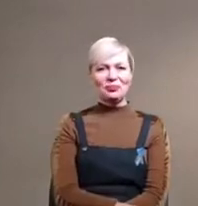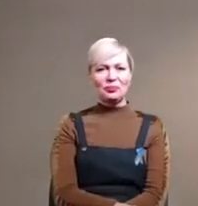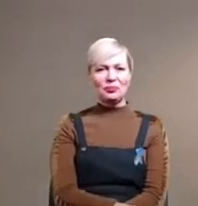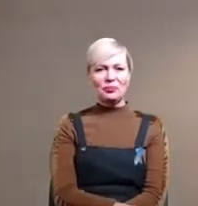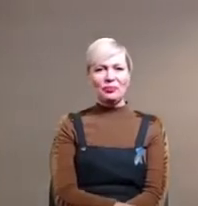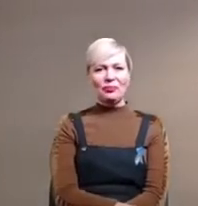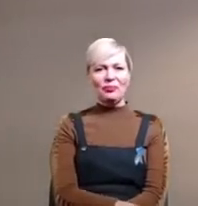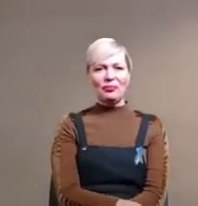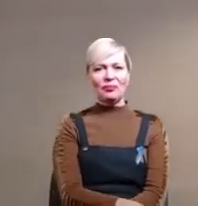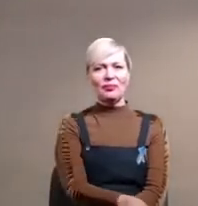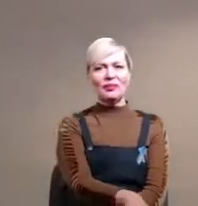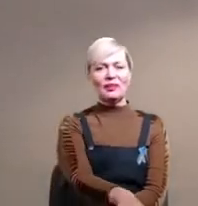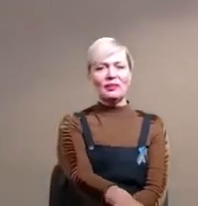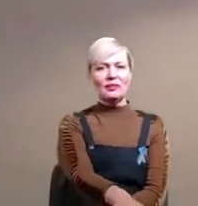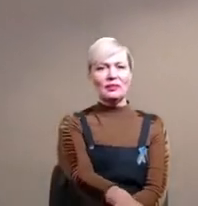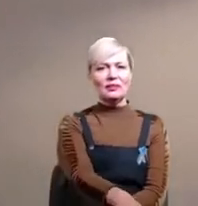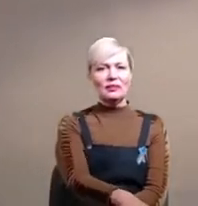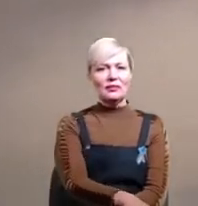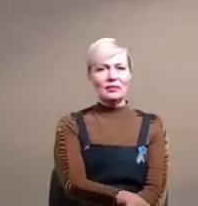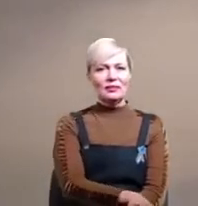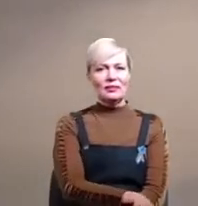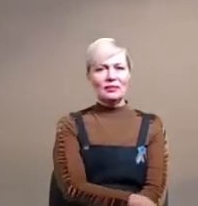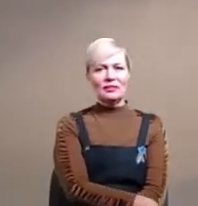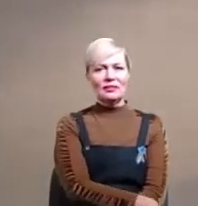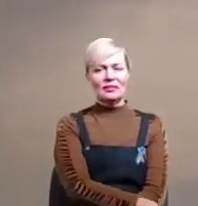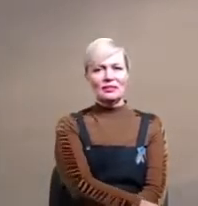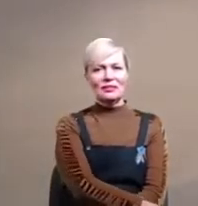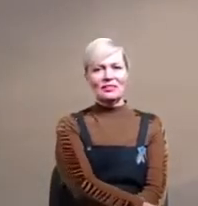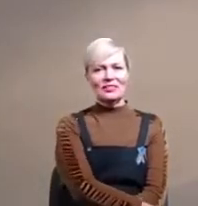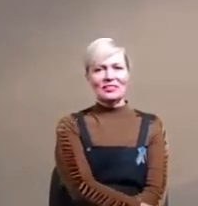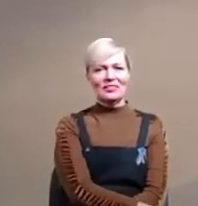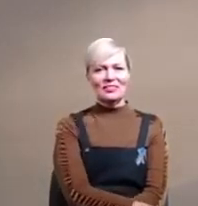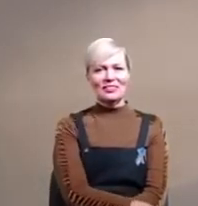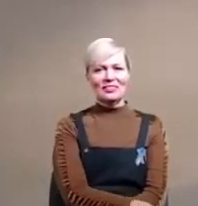Як паук. На українській мові чоловік-паук.